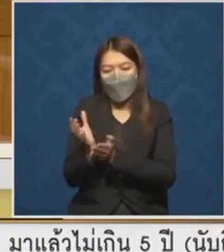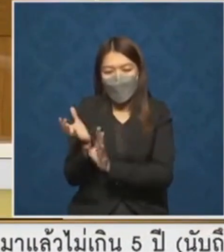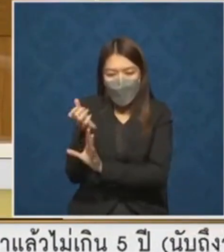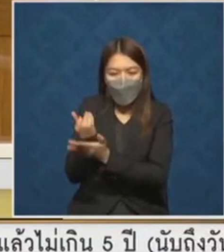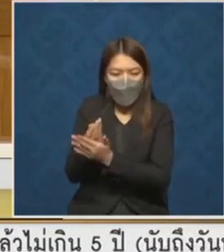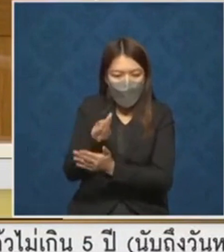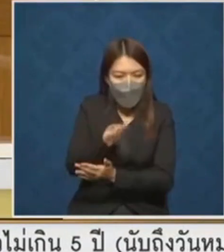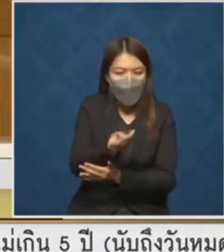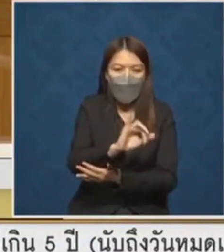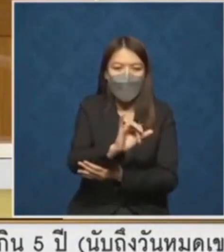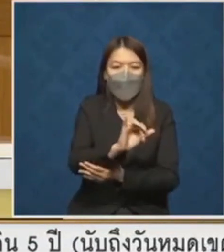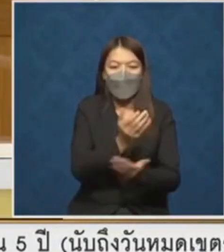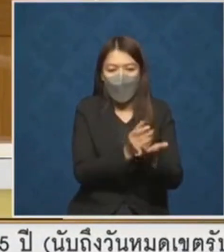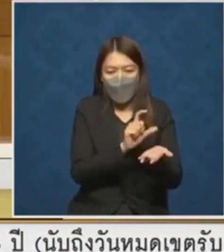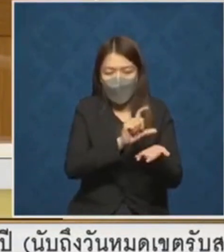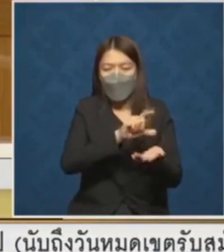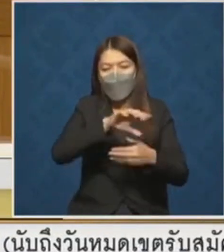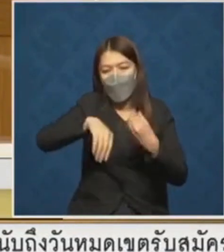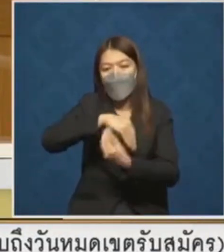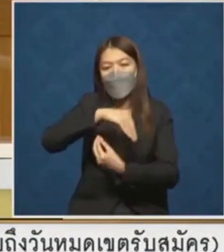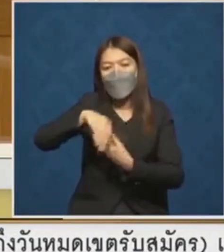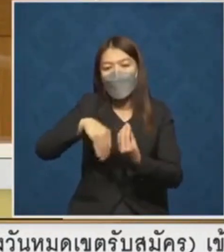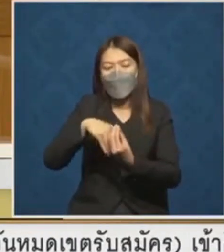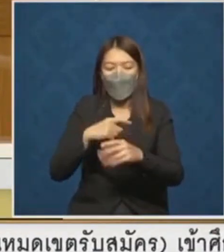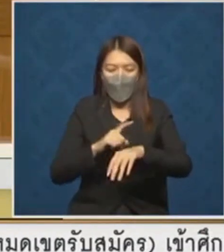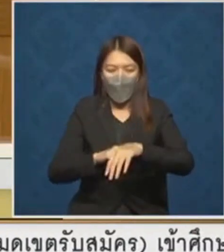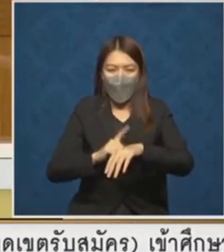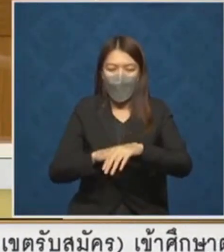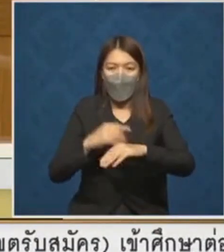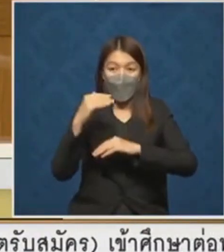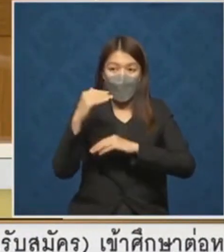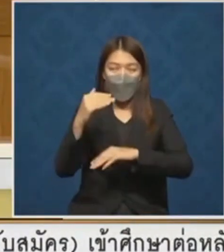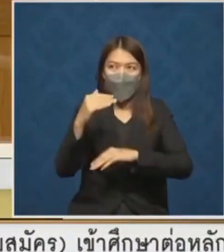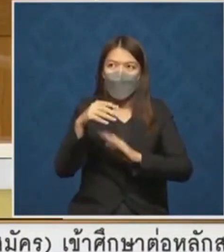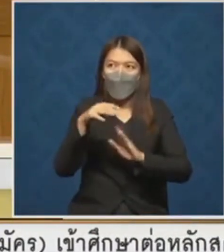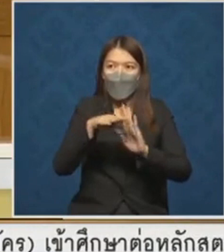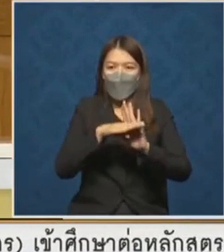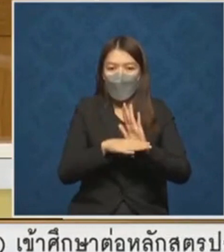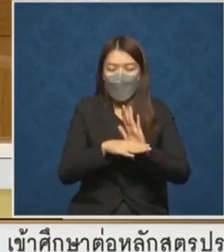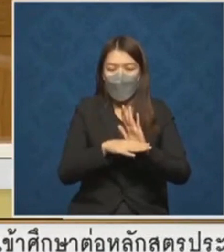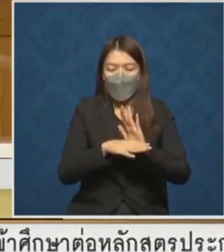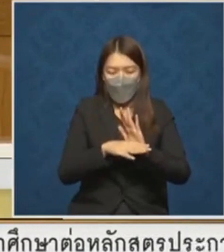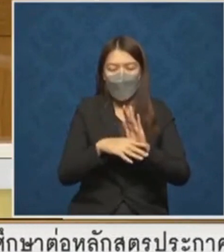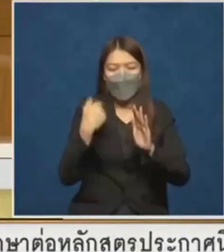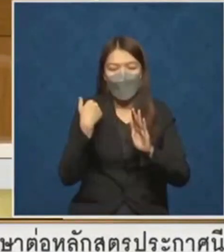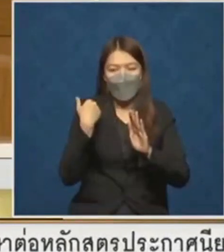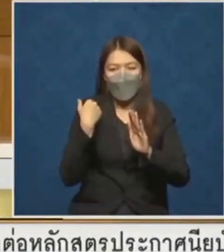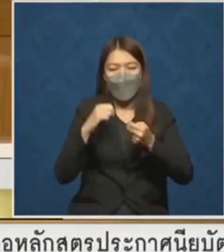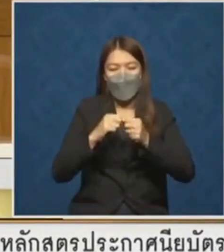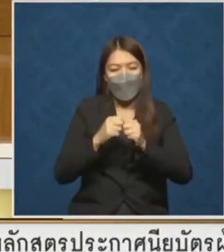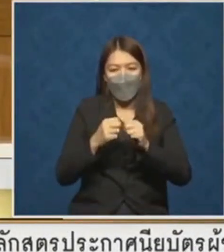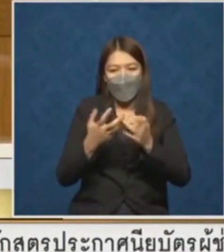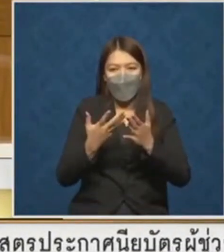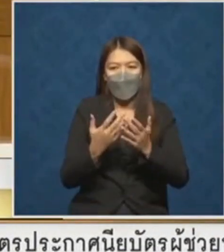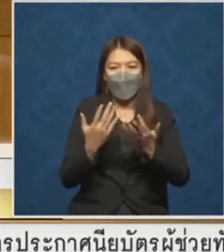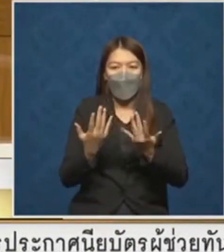ารเลื่อนกระทุถามสดของในพัฒนาศัพโภ ขอภัใพัฒนาศัโซ ศ.ส.กนคร.เพื่อไทยตั้งกระทถามเรื่องก